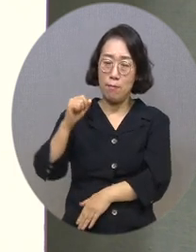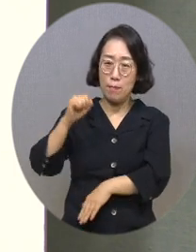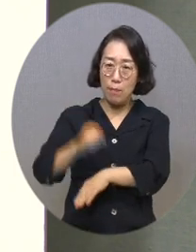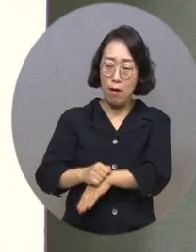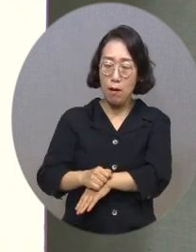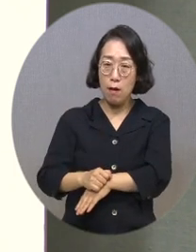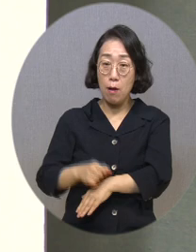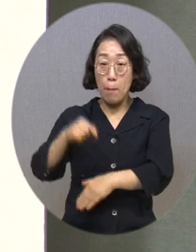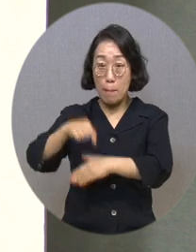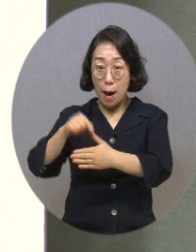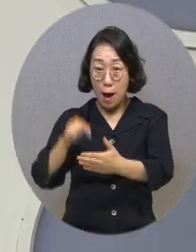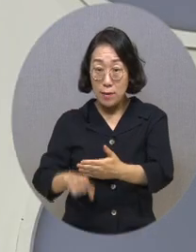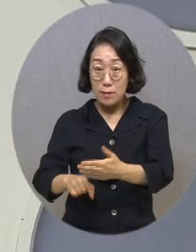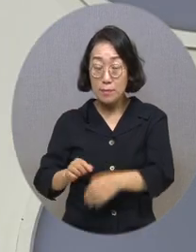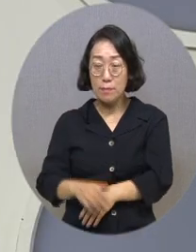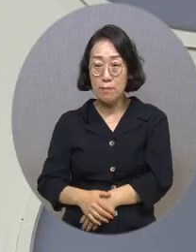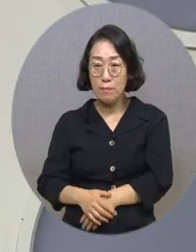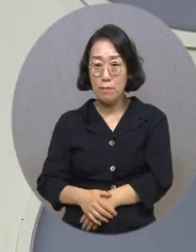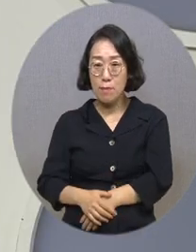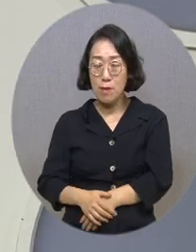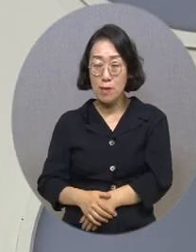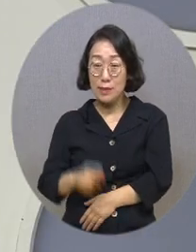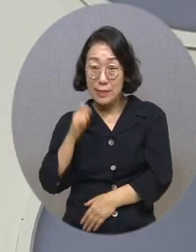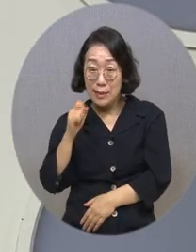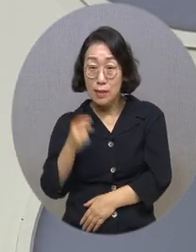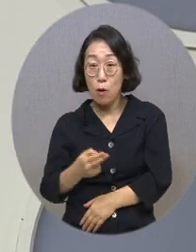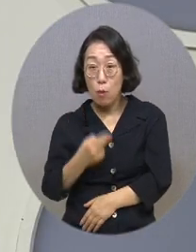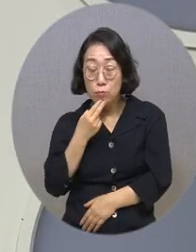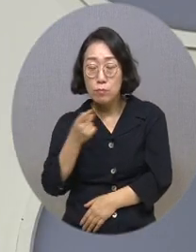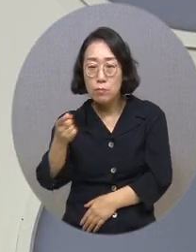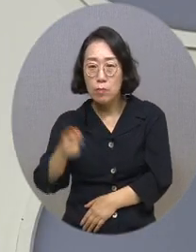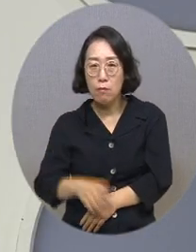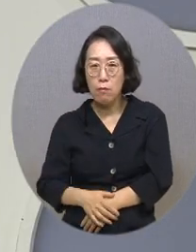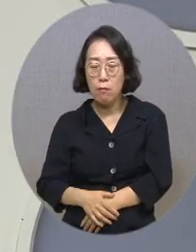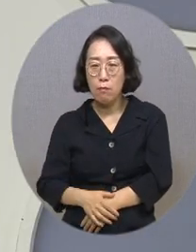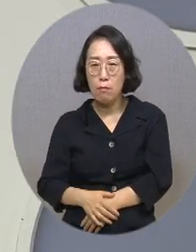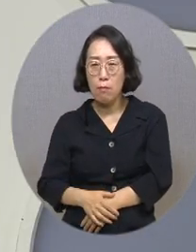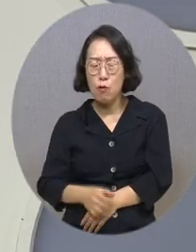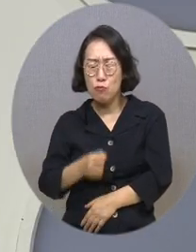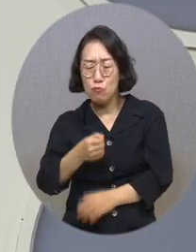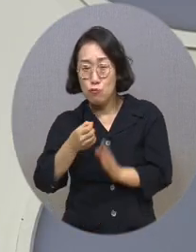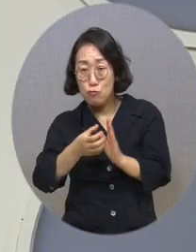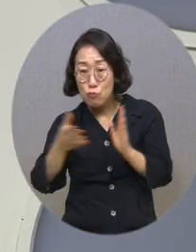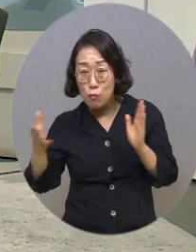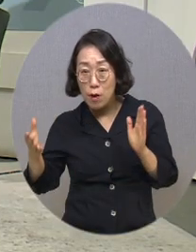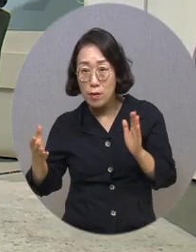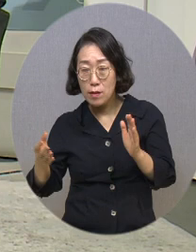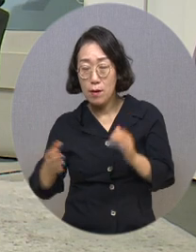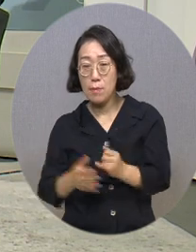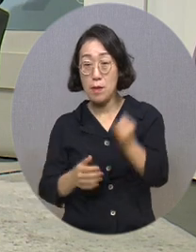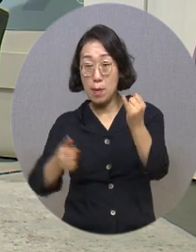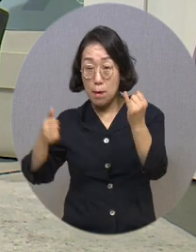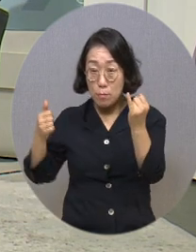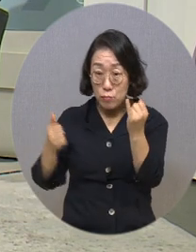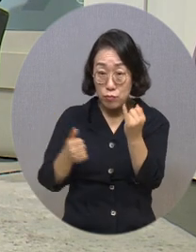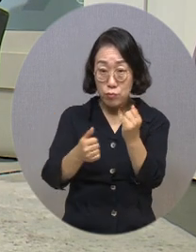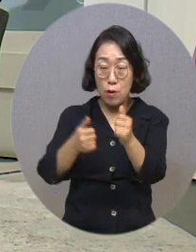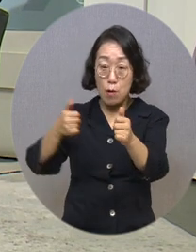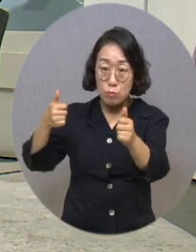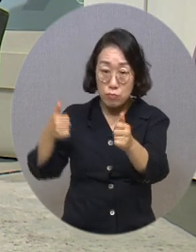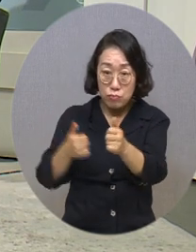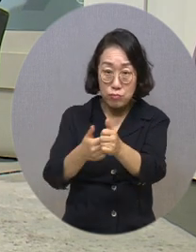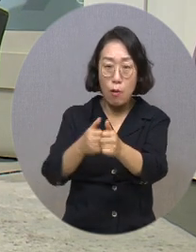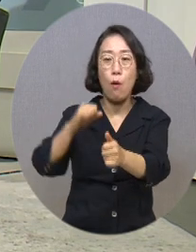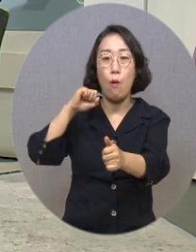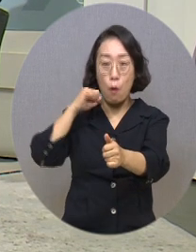마음 없으면, 그런 배짱 없으면, 감히 장미 옆에 가서 사진 못 찍어요. 그러니까 그냥 우리